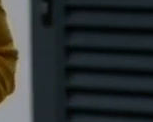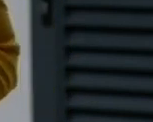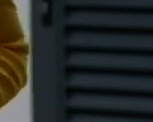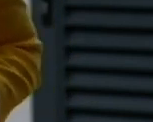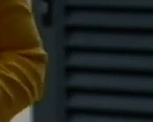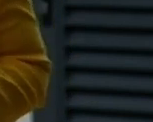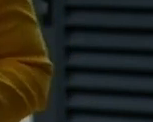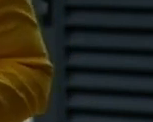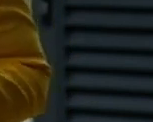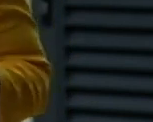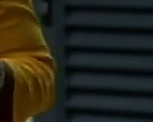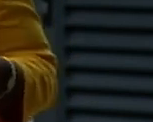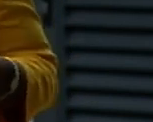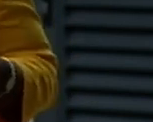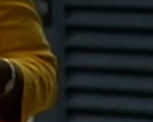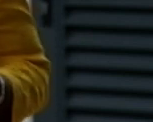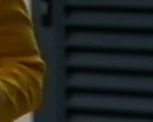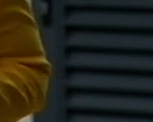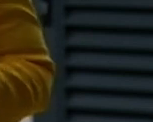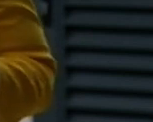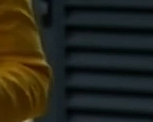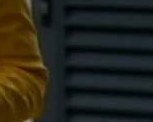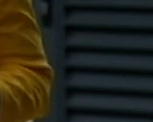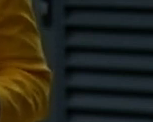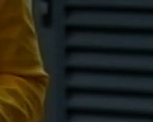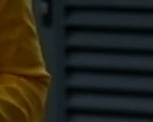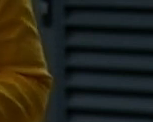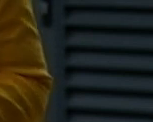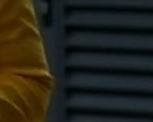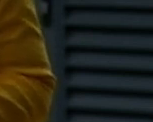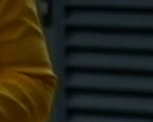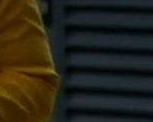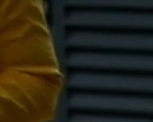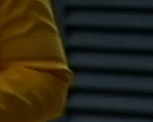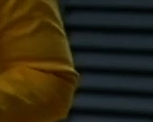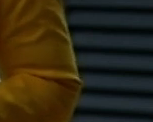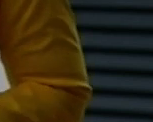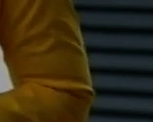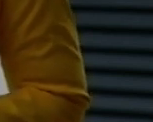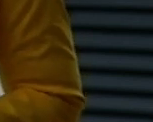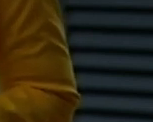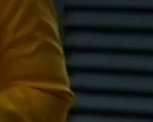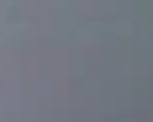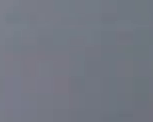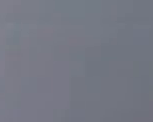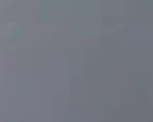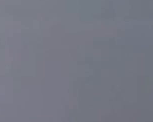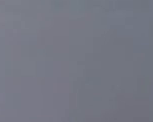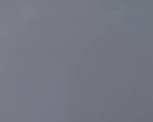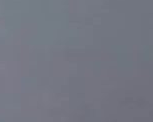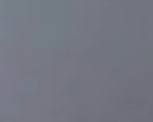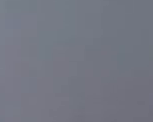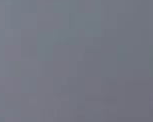de cette édition. Le plateau est réalisé dans le siège du gouvernement provincial. Bonsoir, madame le gouverneur.